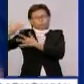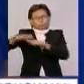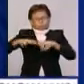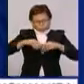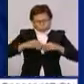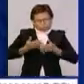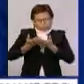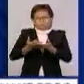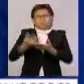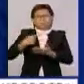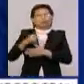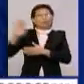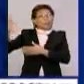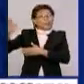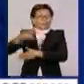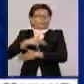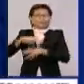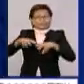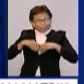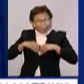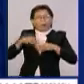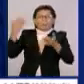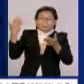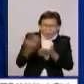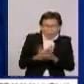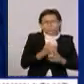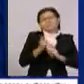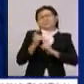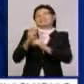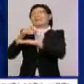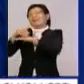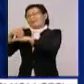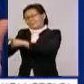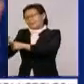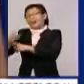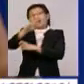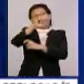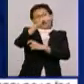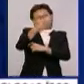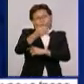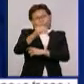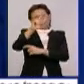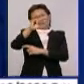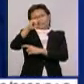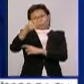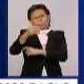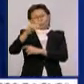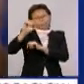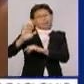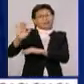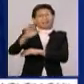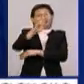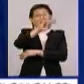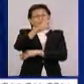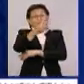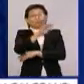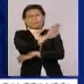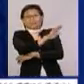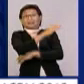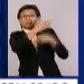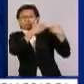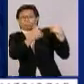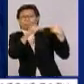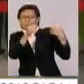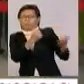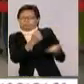menerima tawaran belum kita sampai ke sana. Tapi pada NGO-NGO boleh dalam counterpart mereka memberikan pertolongan